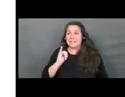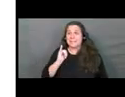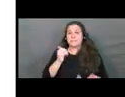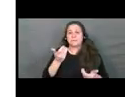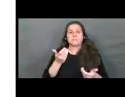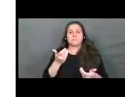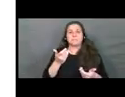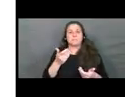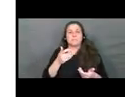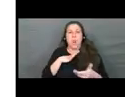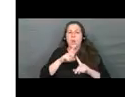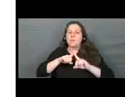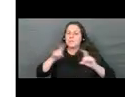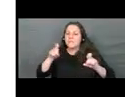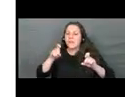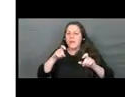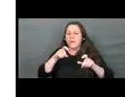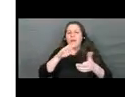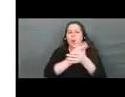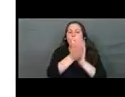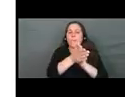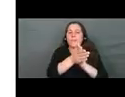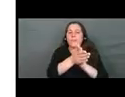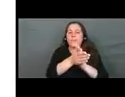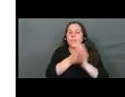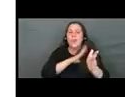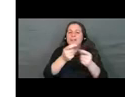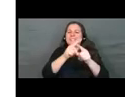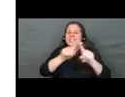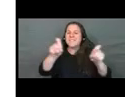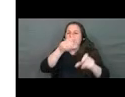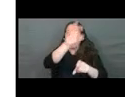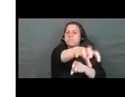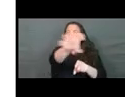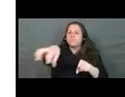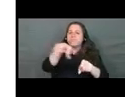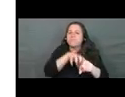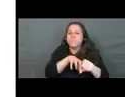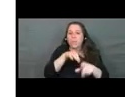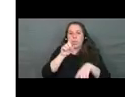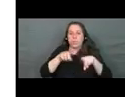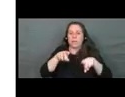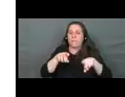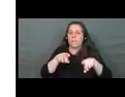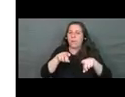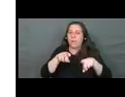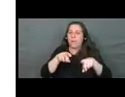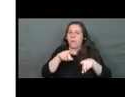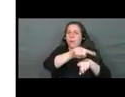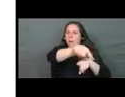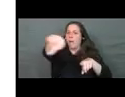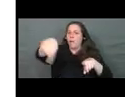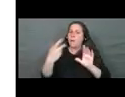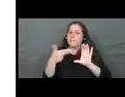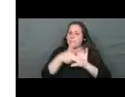plusieurs adresses pour cette entreprise-là, ben des fois, on a plus de participants. C'est intéressant parce que l'information et la sensibilisation est